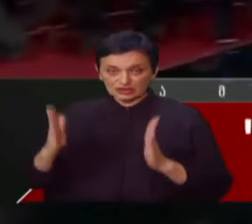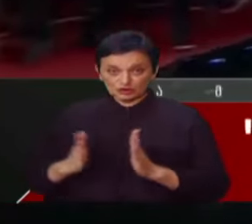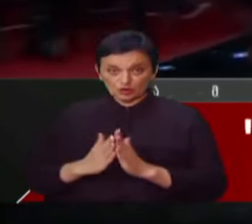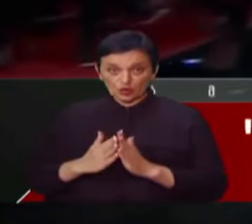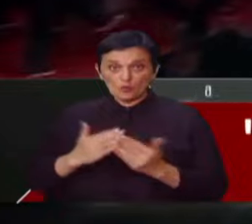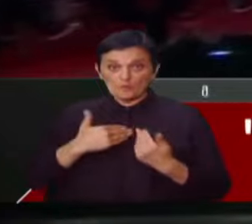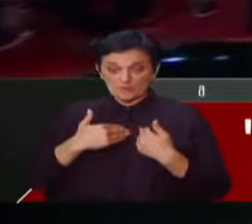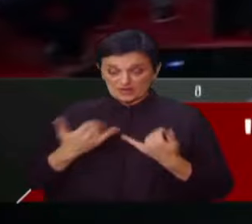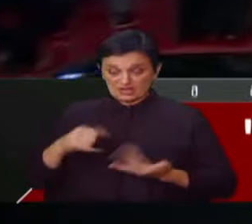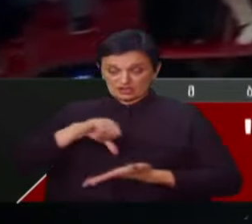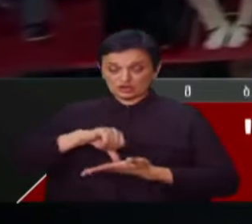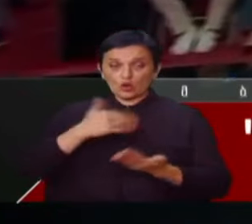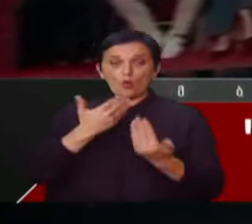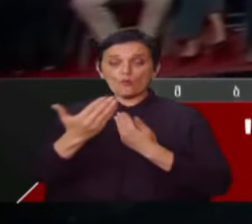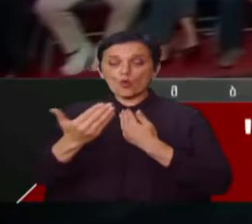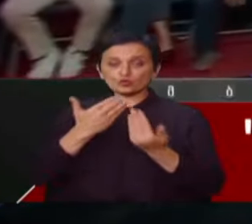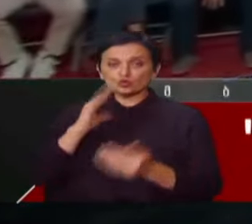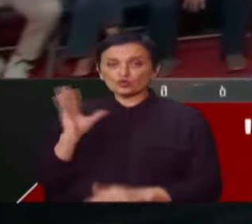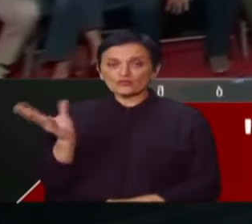მინდა მოუწოდო ყველას, მოუწოდო